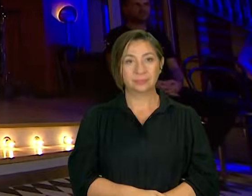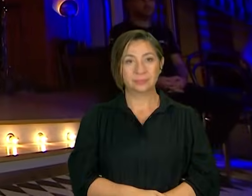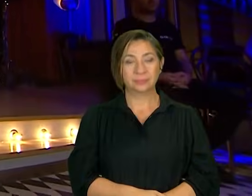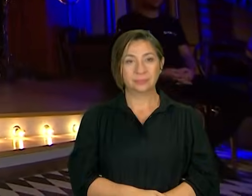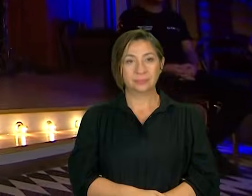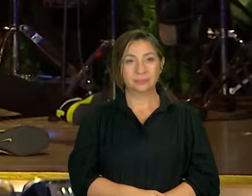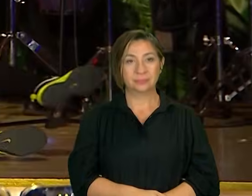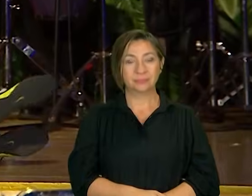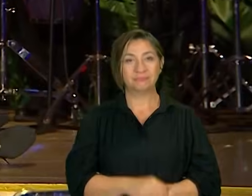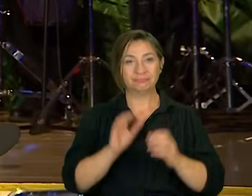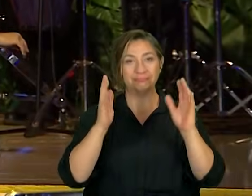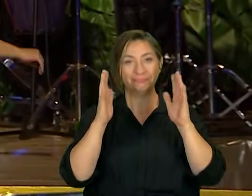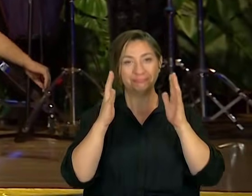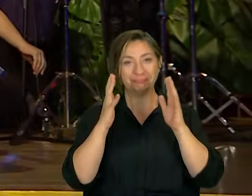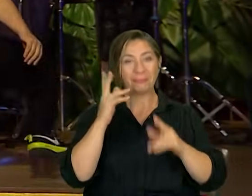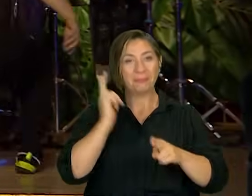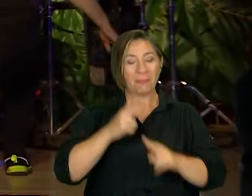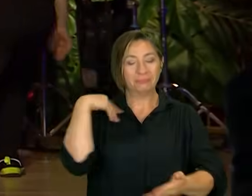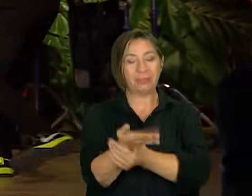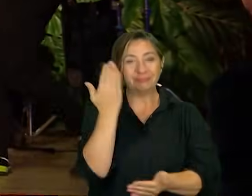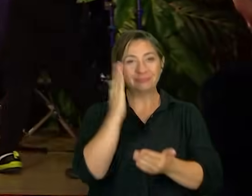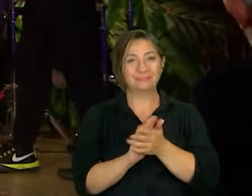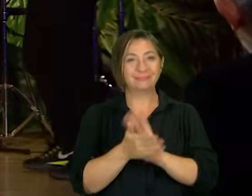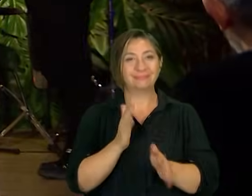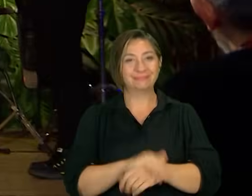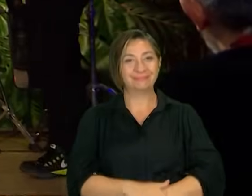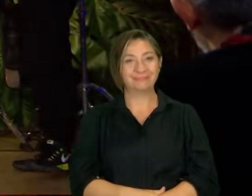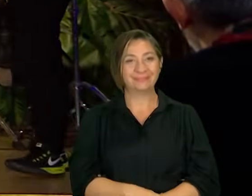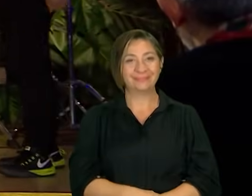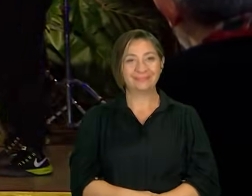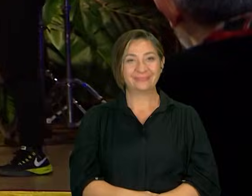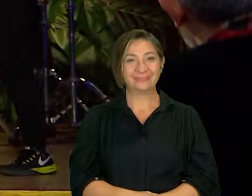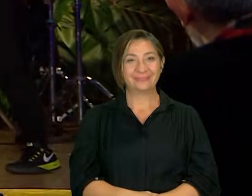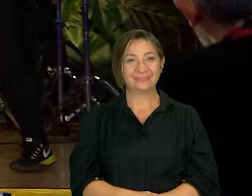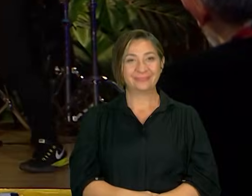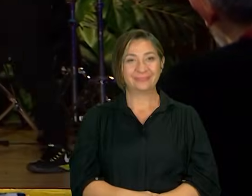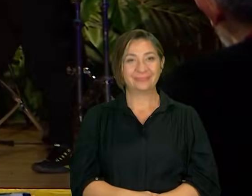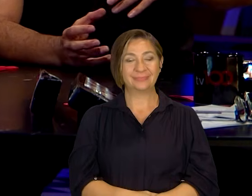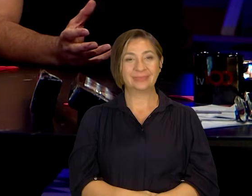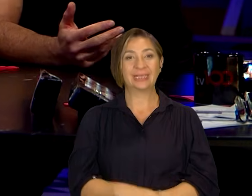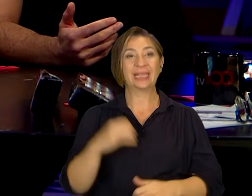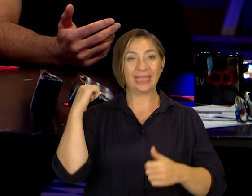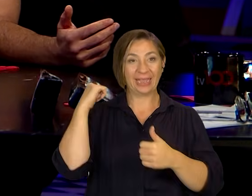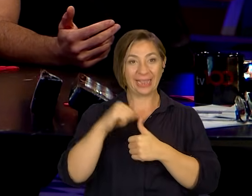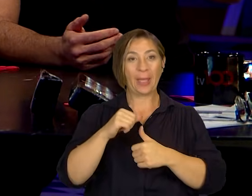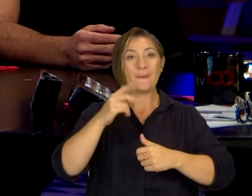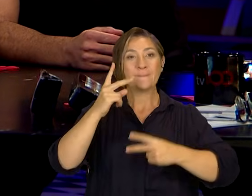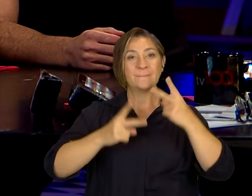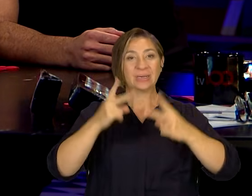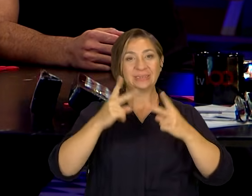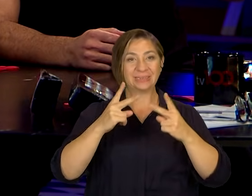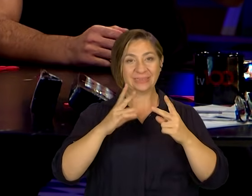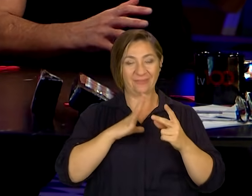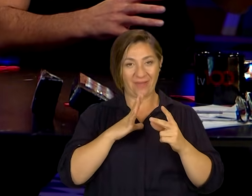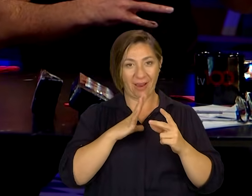Çok güzel. İşi hemen bitiriyor. Evet, aynen öyle. Evet. Şimdi yine belli serbest pozisyonlar